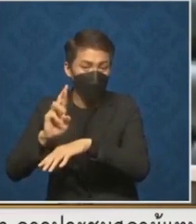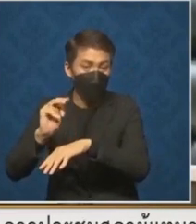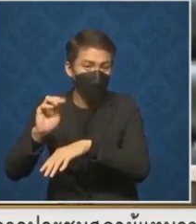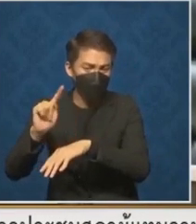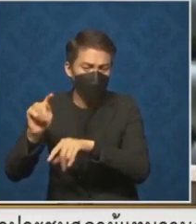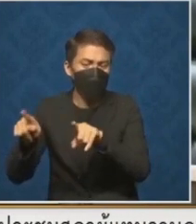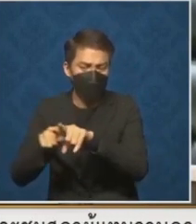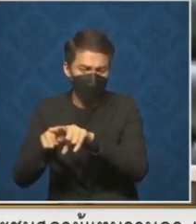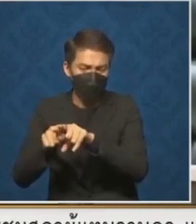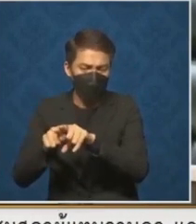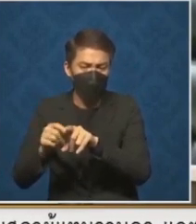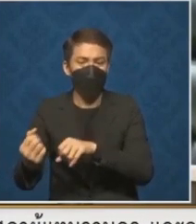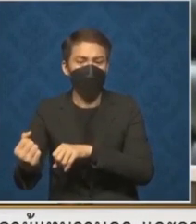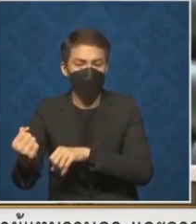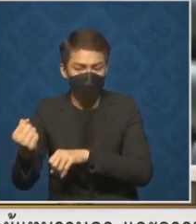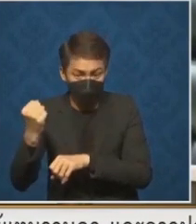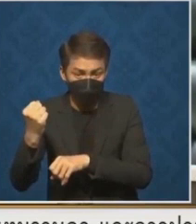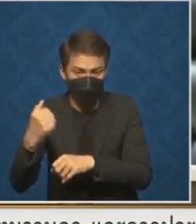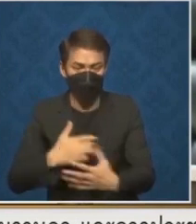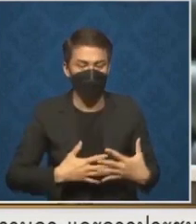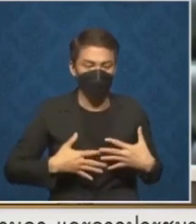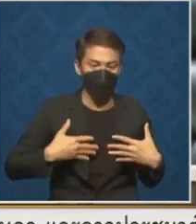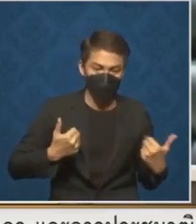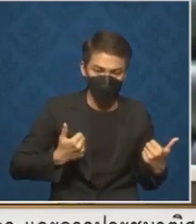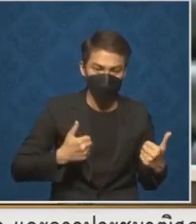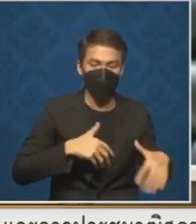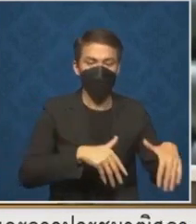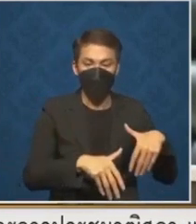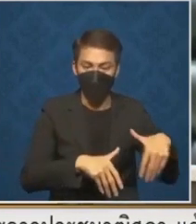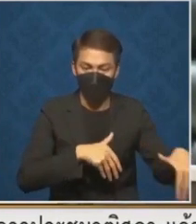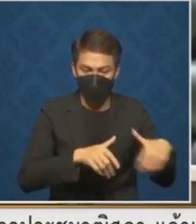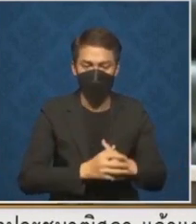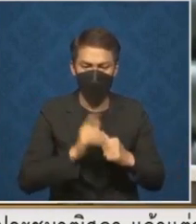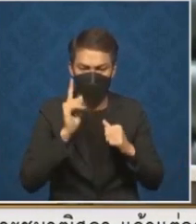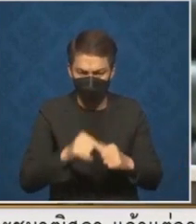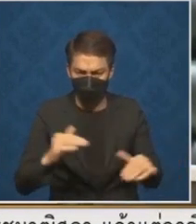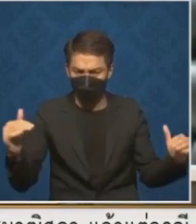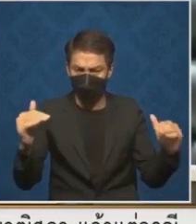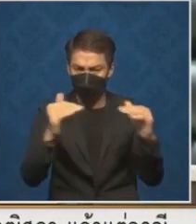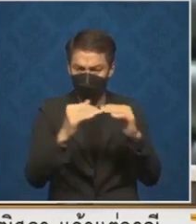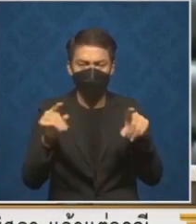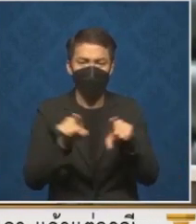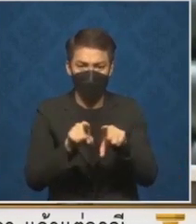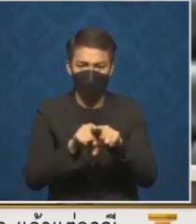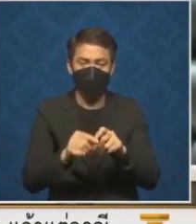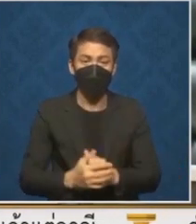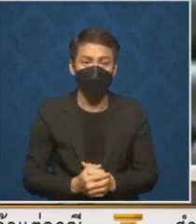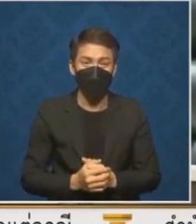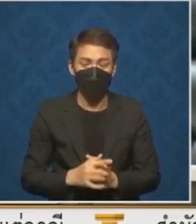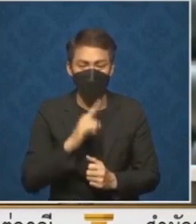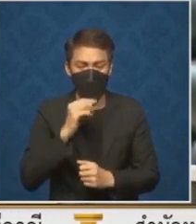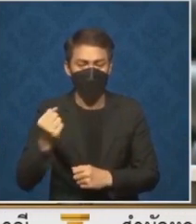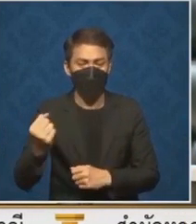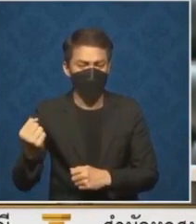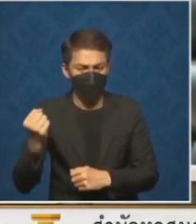ฟาร์มมนคงกับฟาร์มสุขของประชาชนท่านต้องให้เป็นคำนิยามอเดียวกันไม่อย่นั้จะเป็น